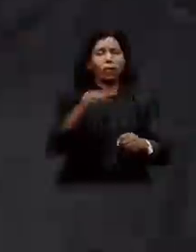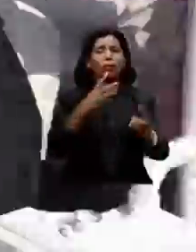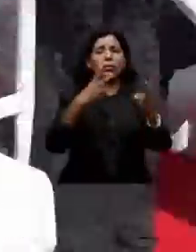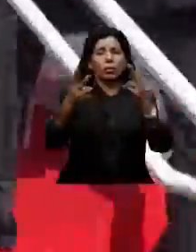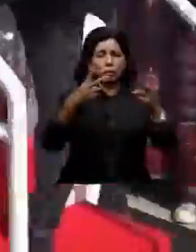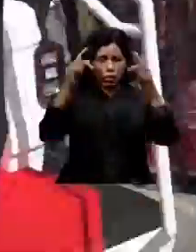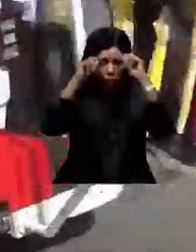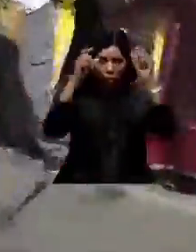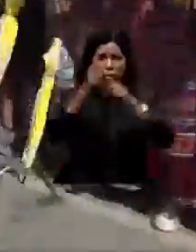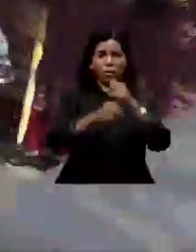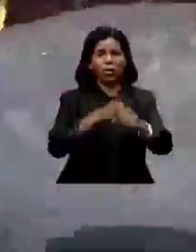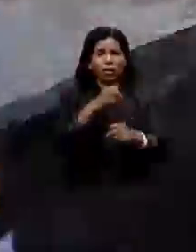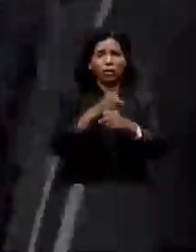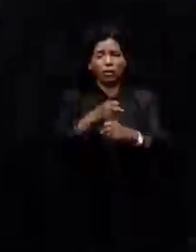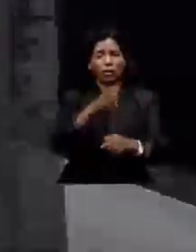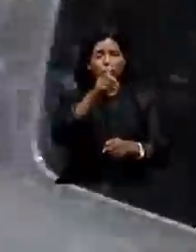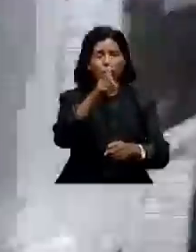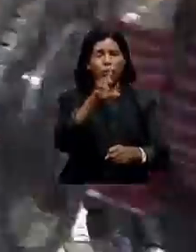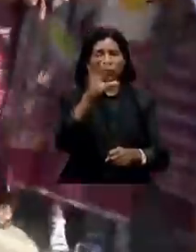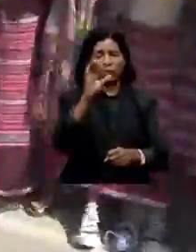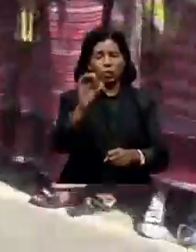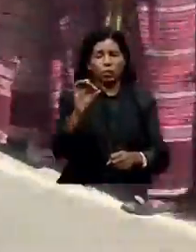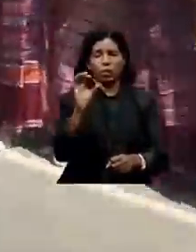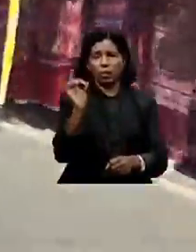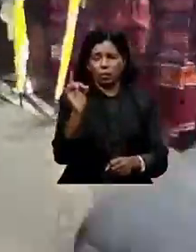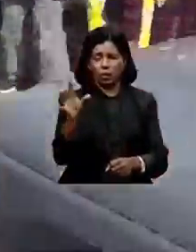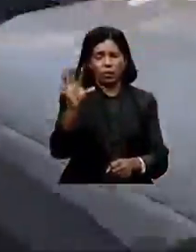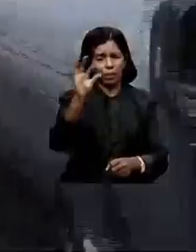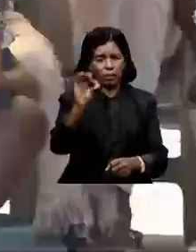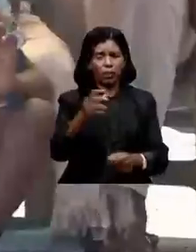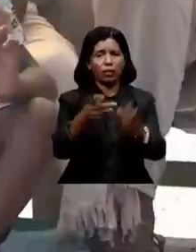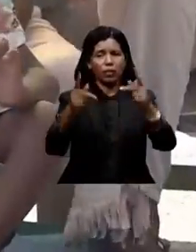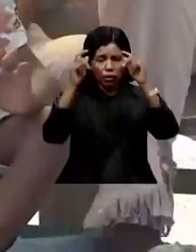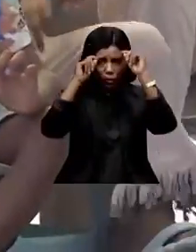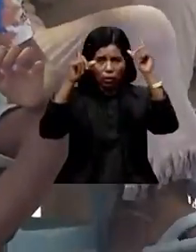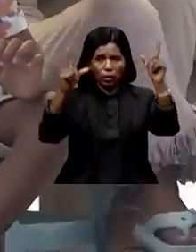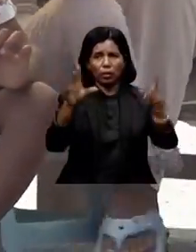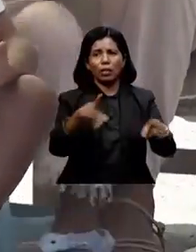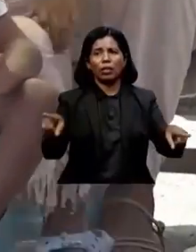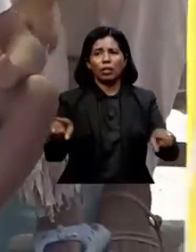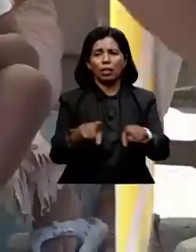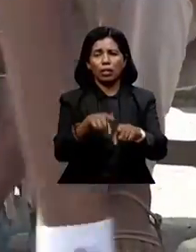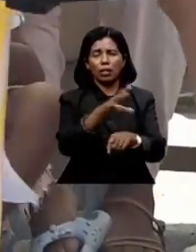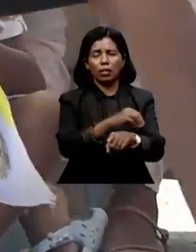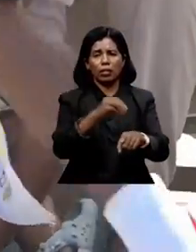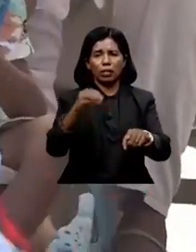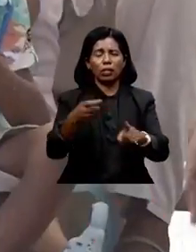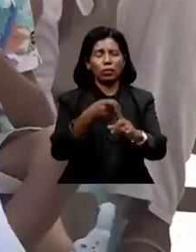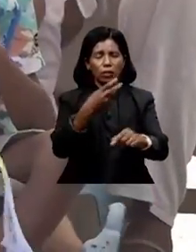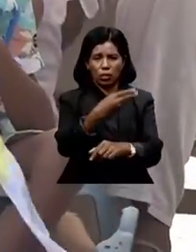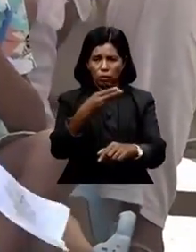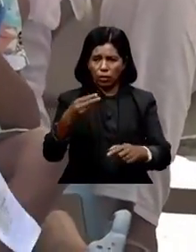Timor Leste iya tinan rihunida tu siya walulu resin siya iha nebe Timor Leste si Sayanesan provinsia ida husi